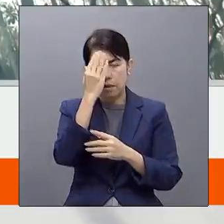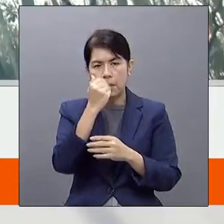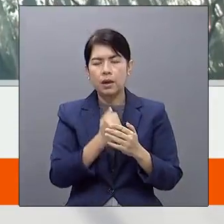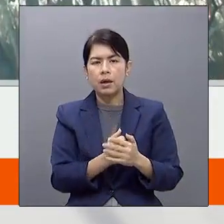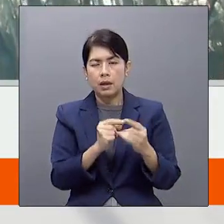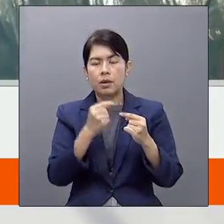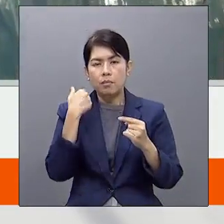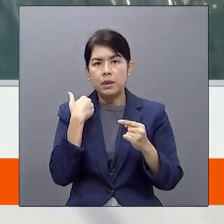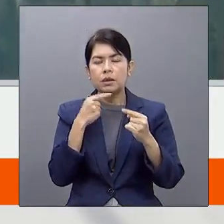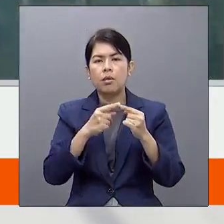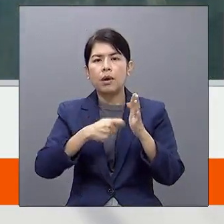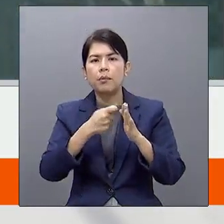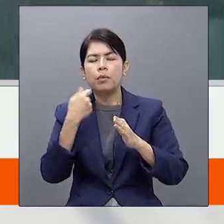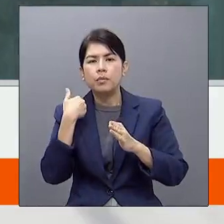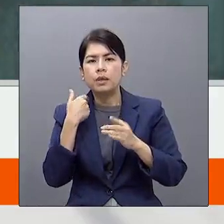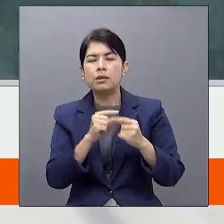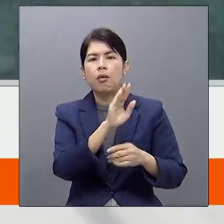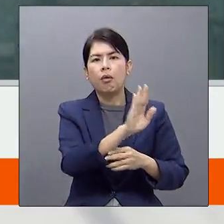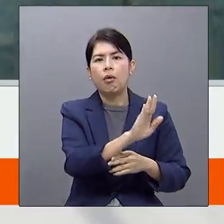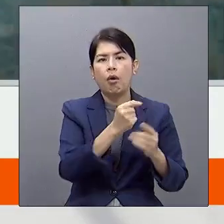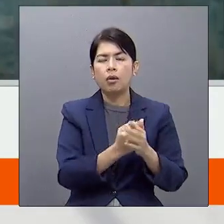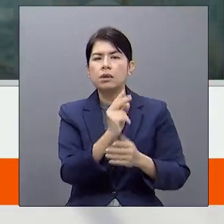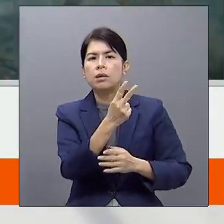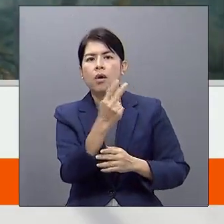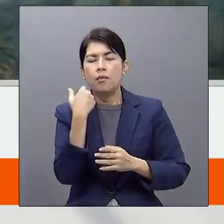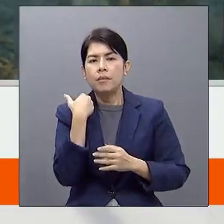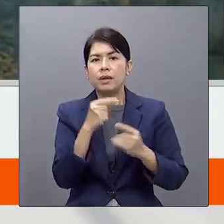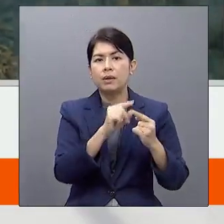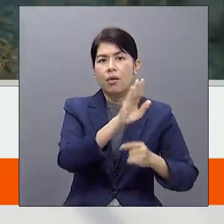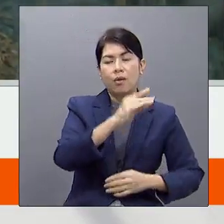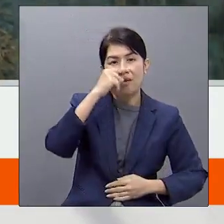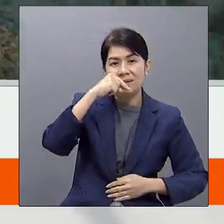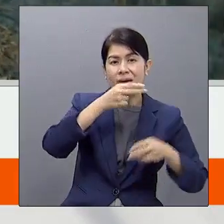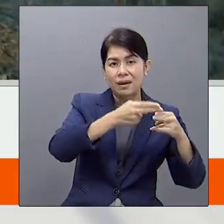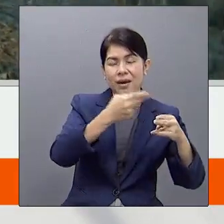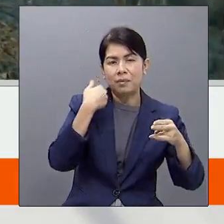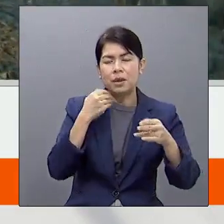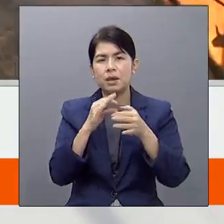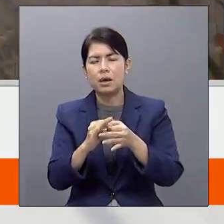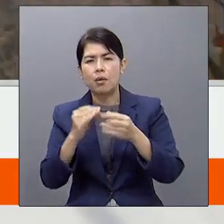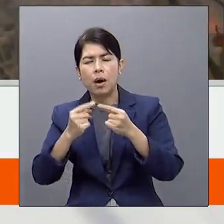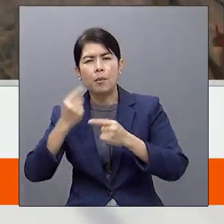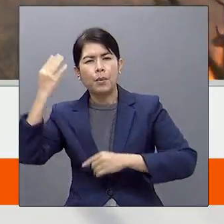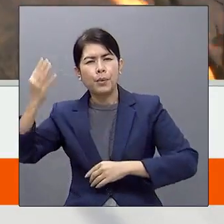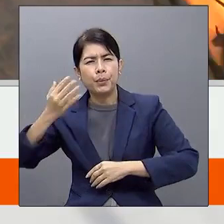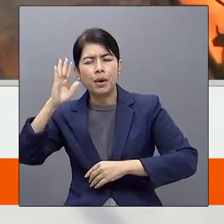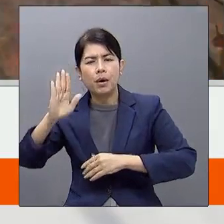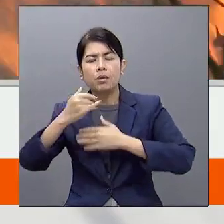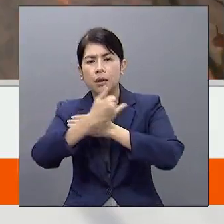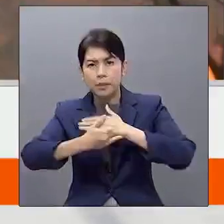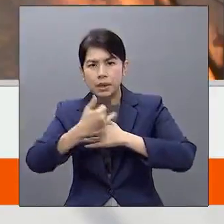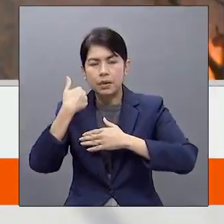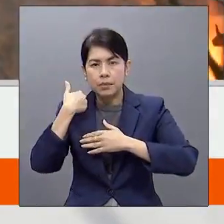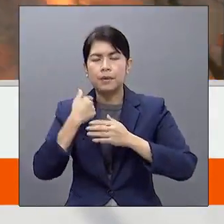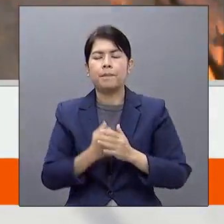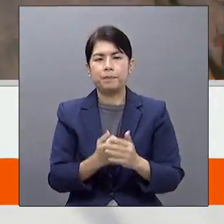อบๆเราก็มีแต่ว่ามันก็รวมปนกันและขณะนี้เนี่ยลมมันมาจากทางทิศตะวันออกนะครับมาทางอีสานมา